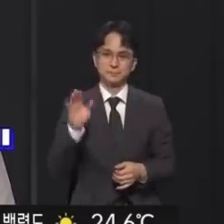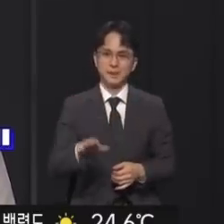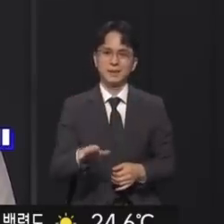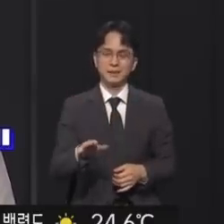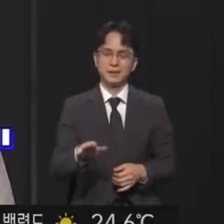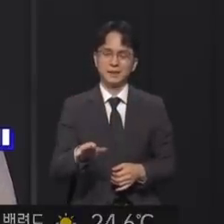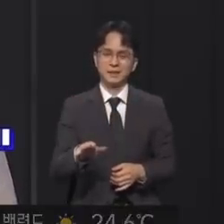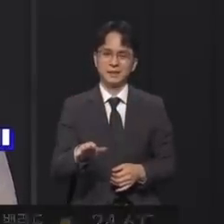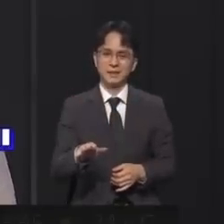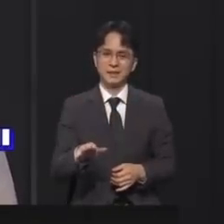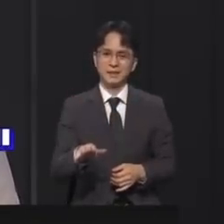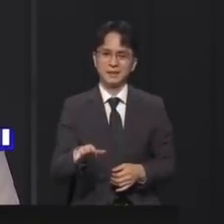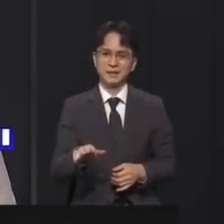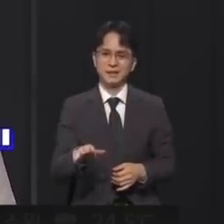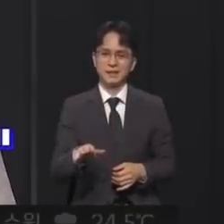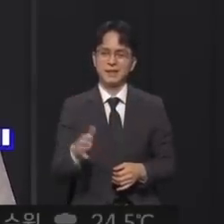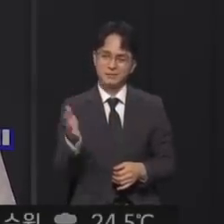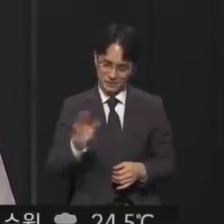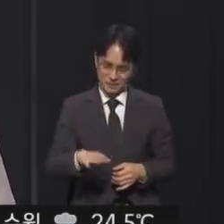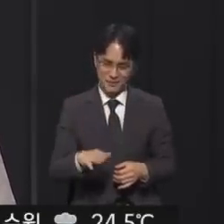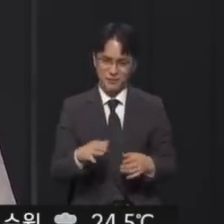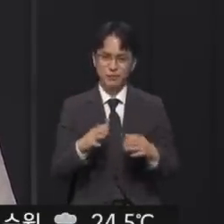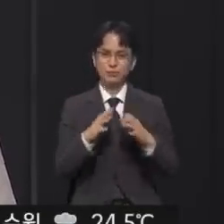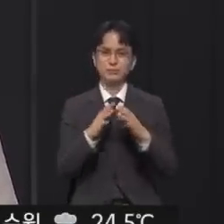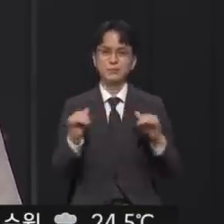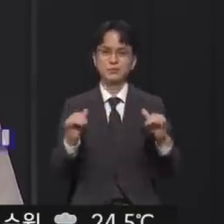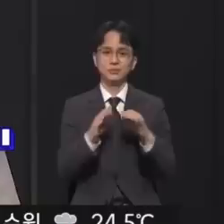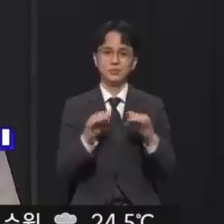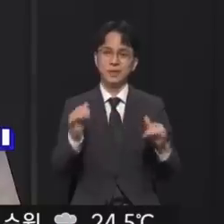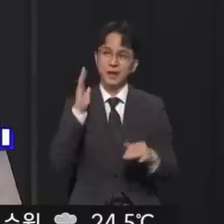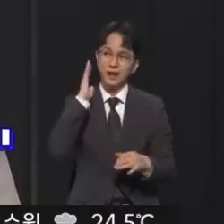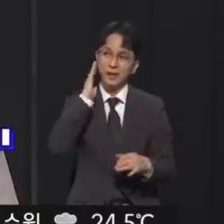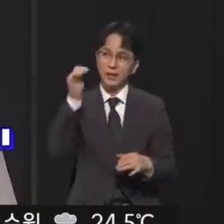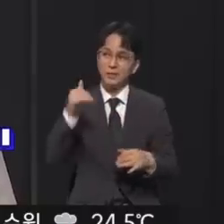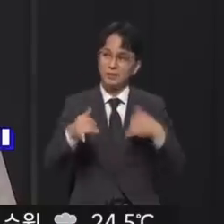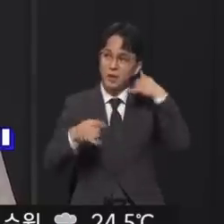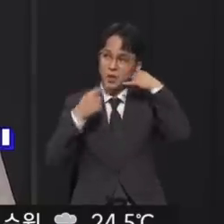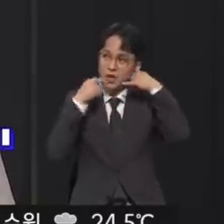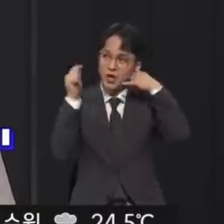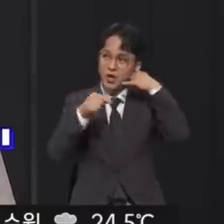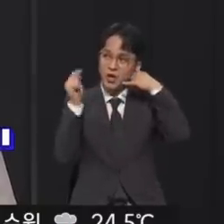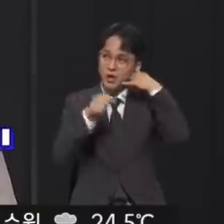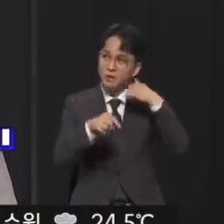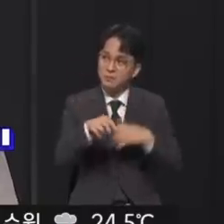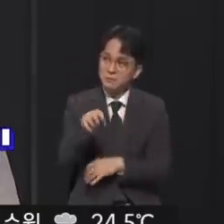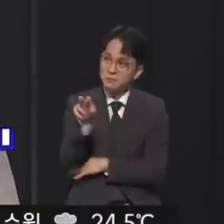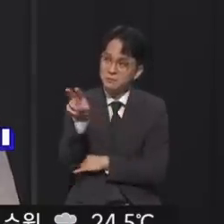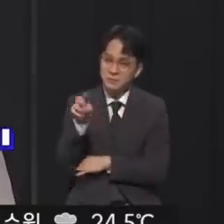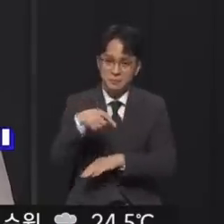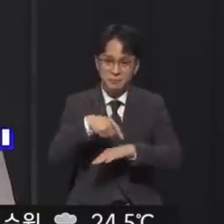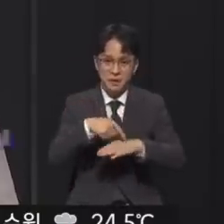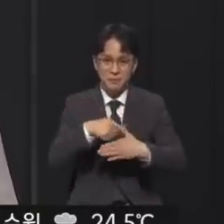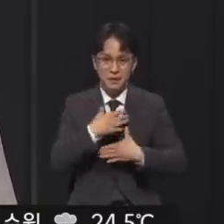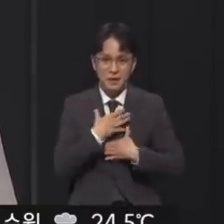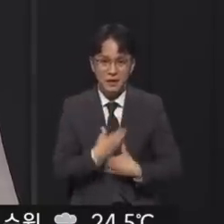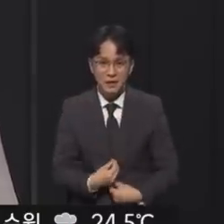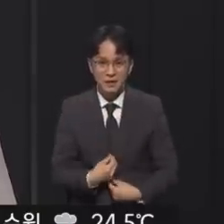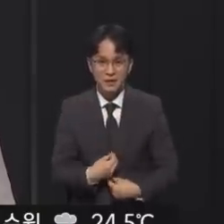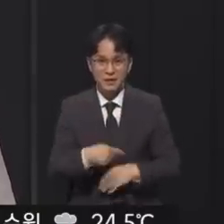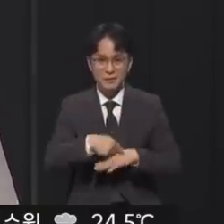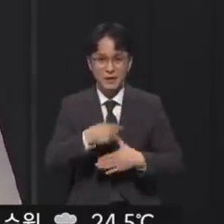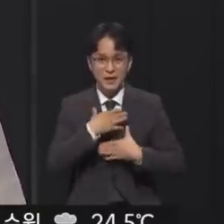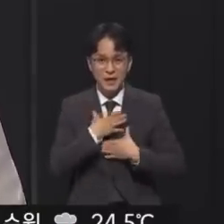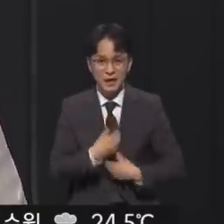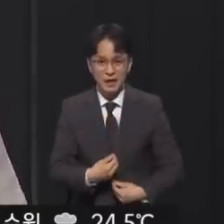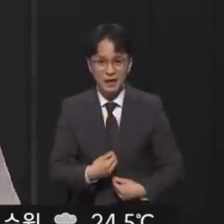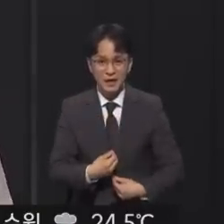그게 국민들께 안정감을 드리지 못하는 것 같아요 오니까 우리가 저렇게 노란 민 방이 옷입고 다같이 모여서 회의 하는게 뭔가